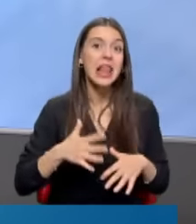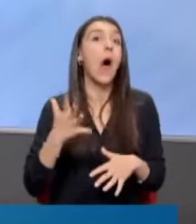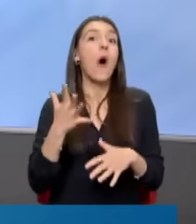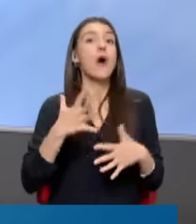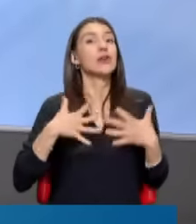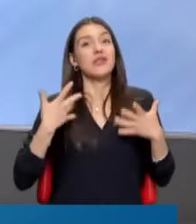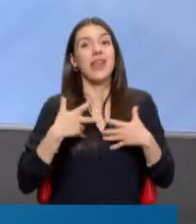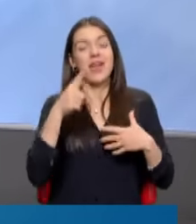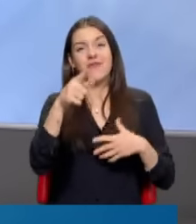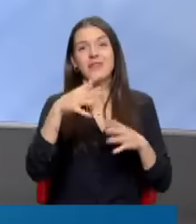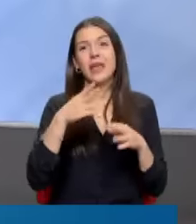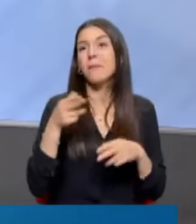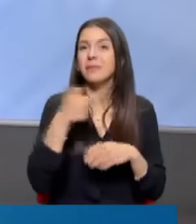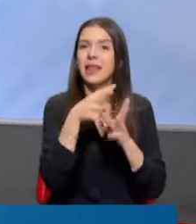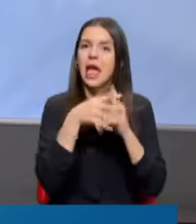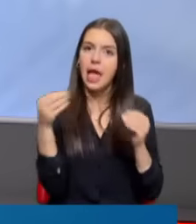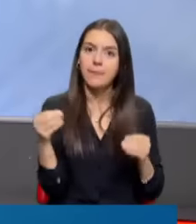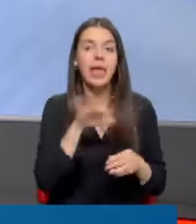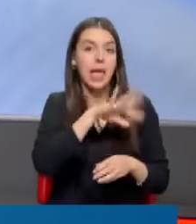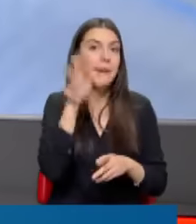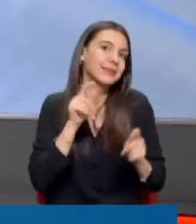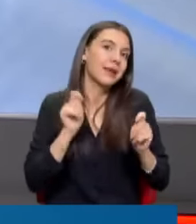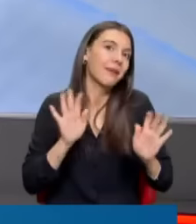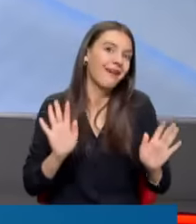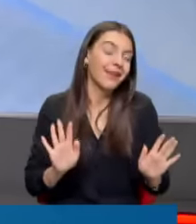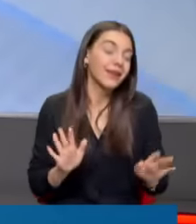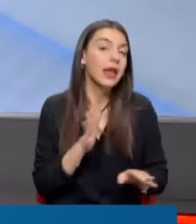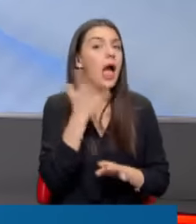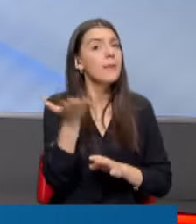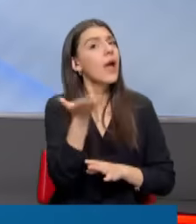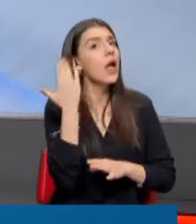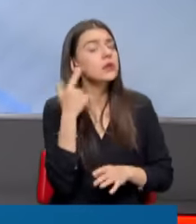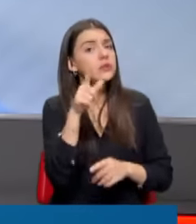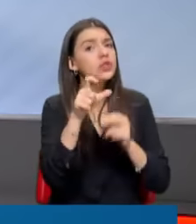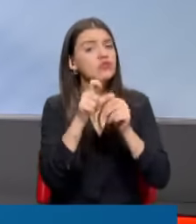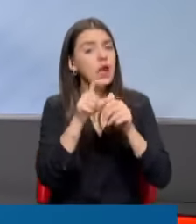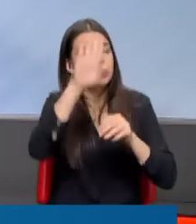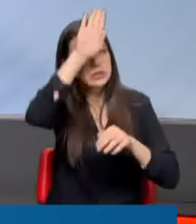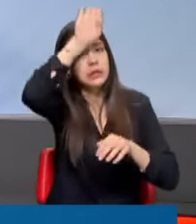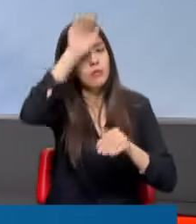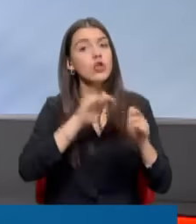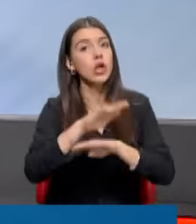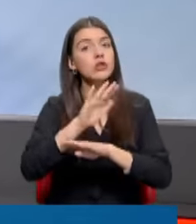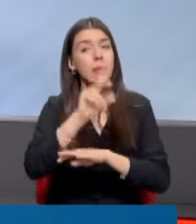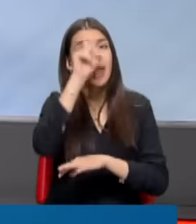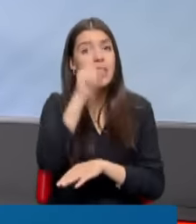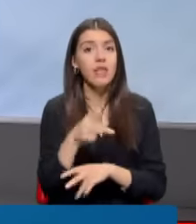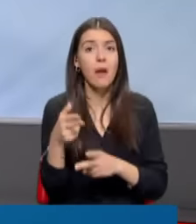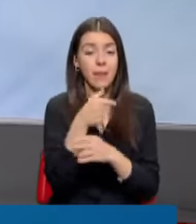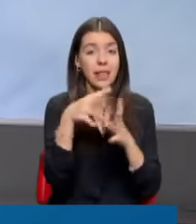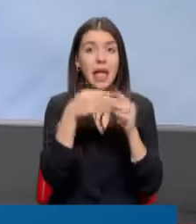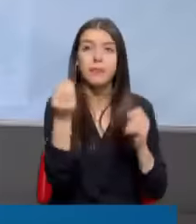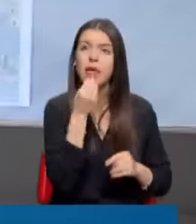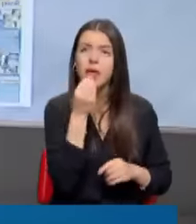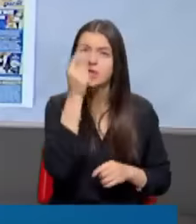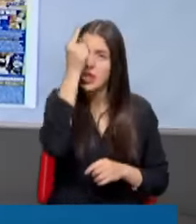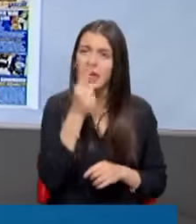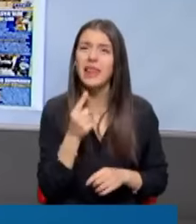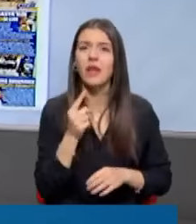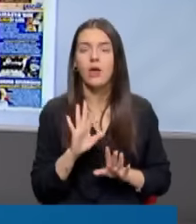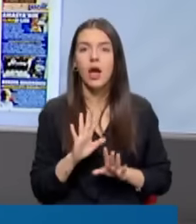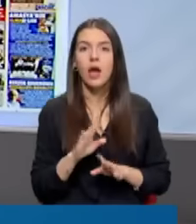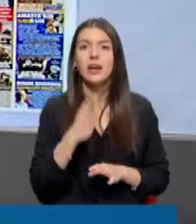ritüelidir. Hala ne kadar uygulanıyor fikrim yok. Ama mesela Çağdaş İstanbul'da yaşadığı halde balık ekmek yemişti orada ilk defa. Ve